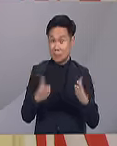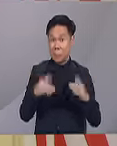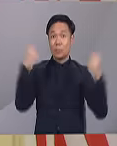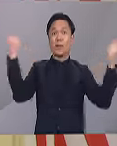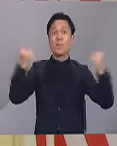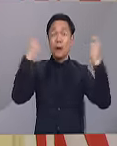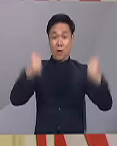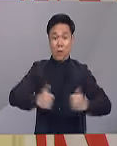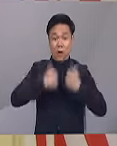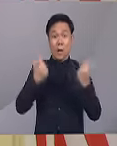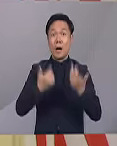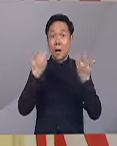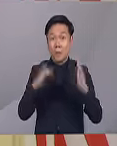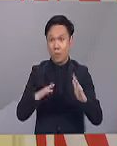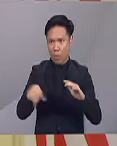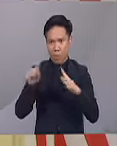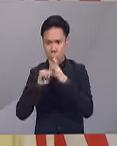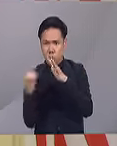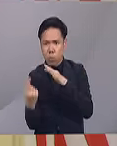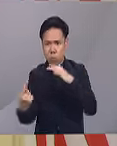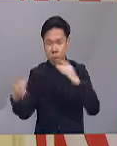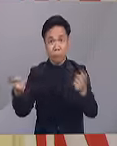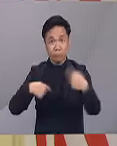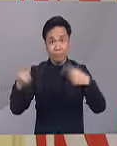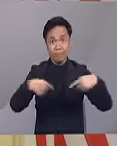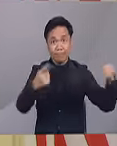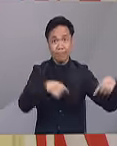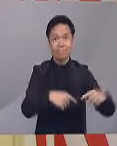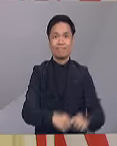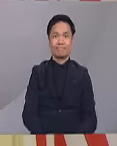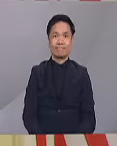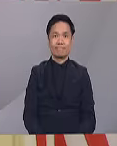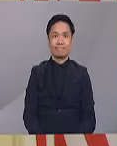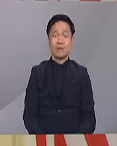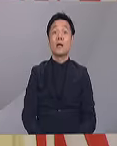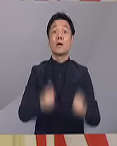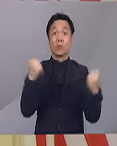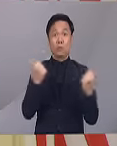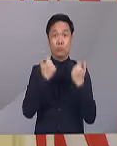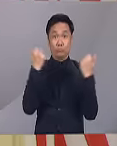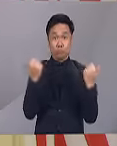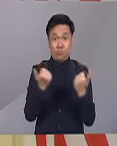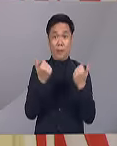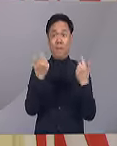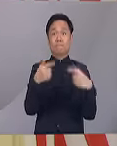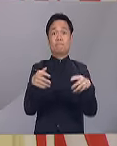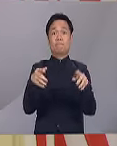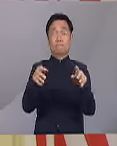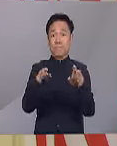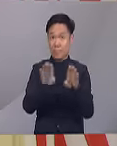sambutan Hari Raya nanti. Apabila tamat Hari Raya, kita takut di